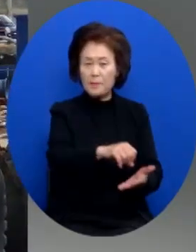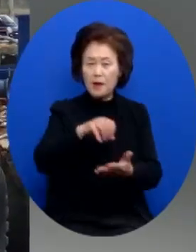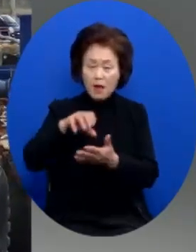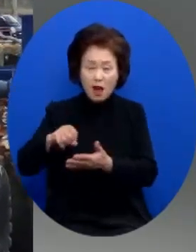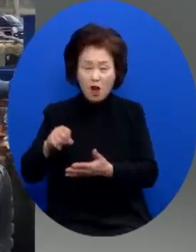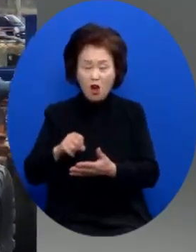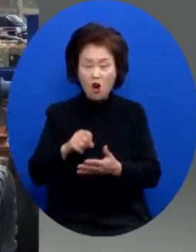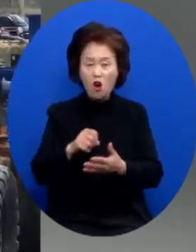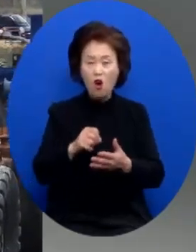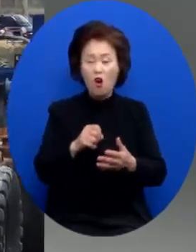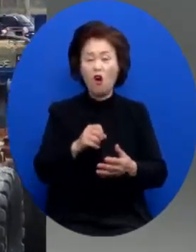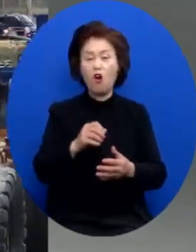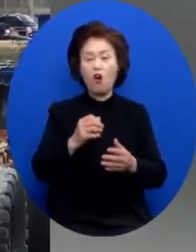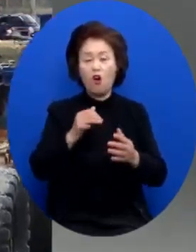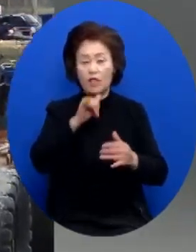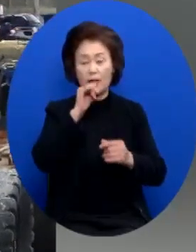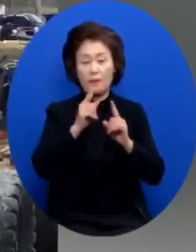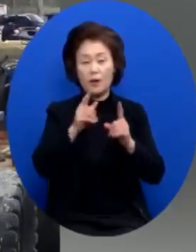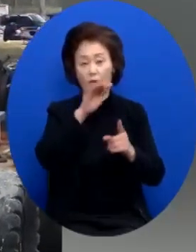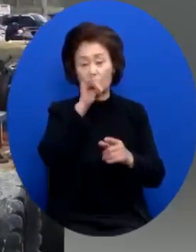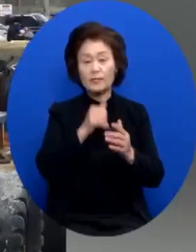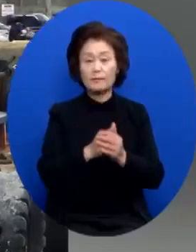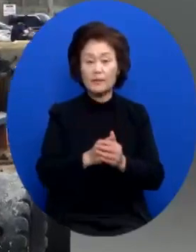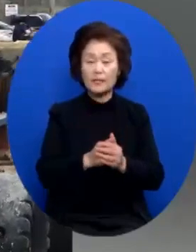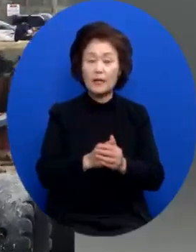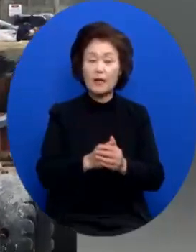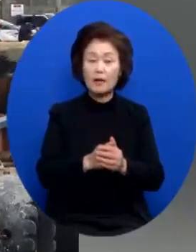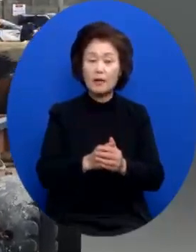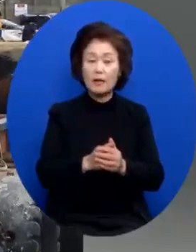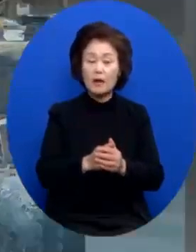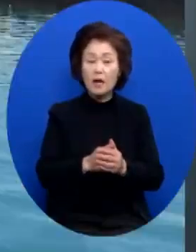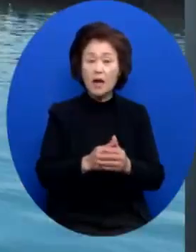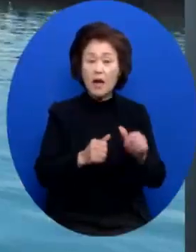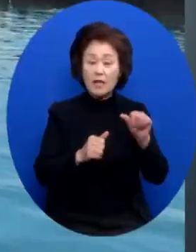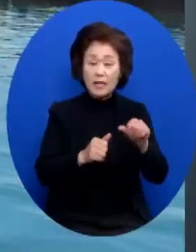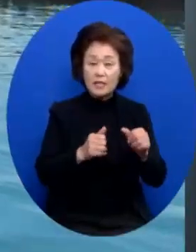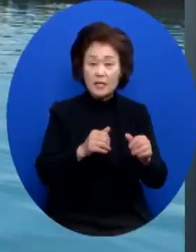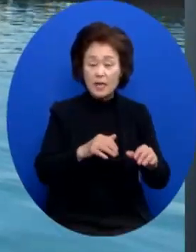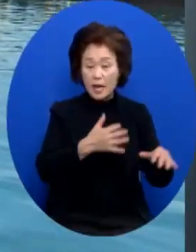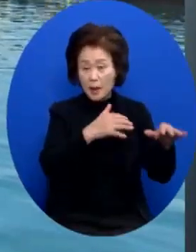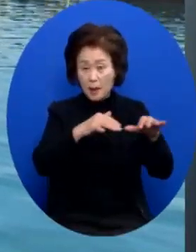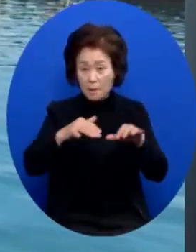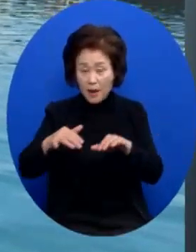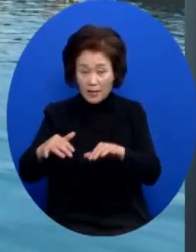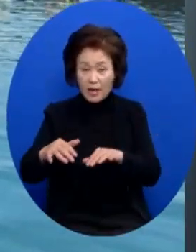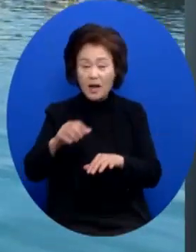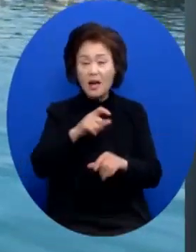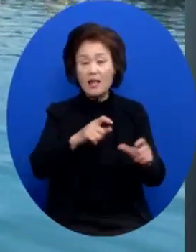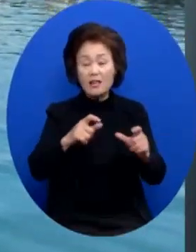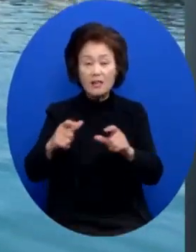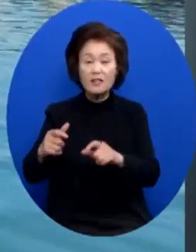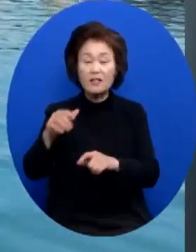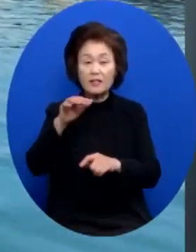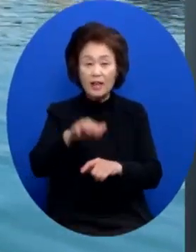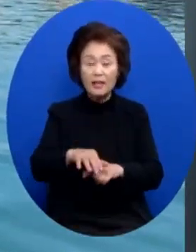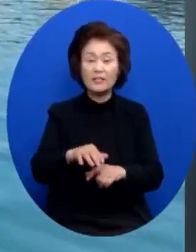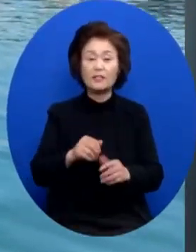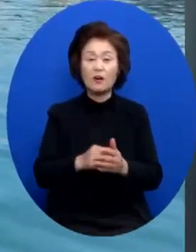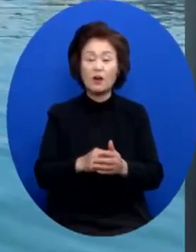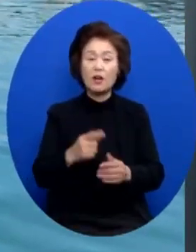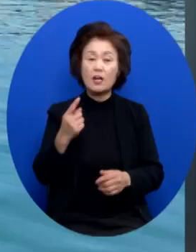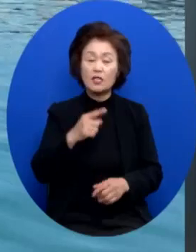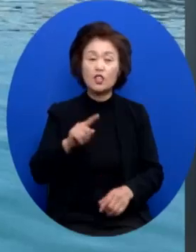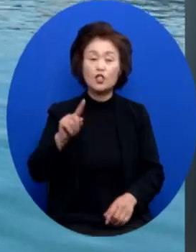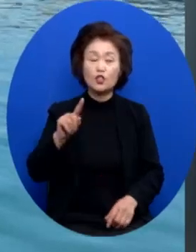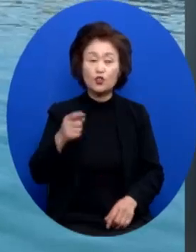해수부는 올 한 해 동안 부산항 간만시민 부두와 오부두 등 5개소 인근 해역에서 침적 쓰레기 등을